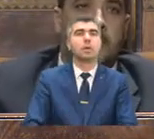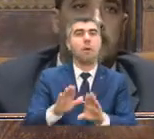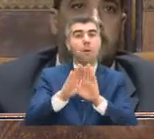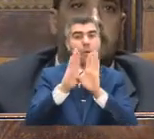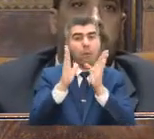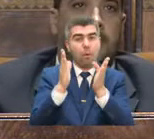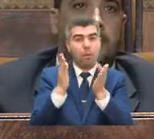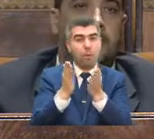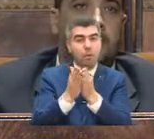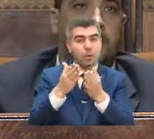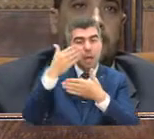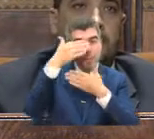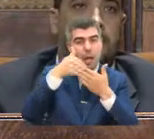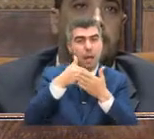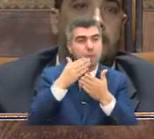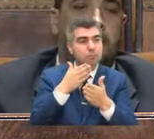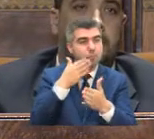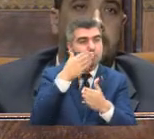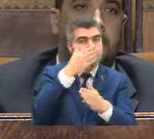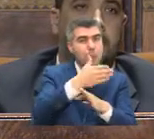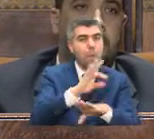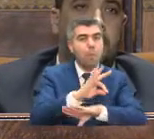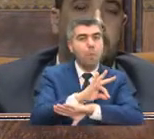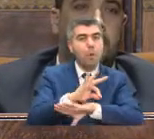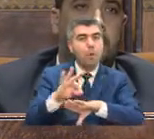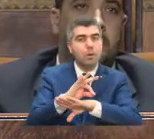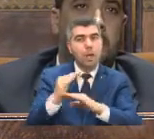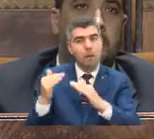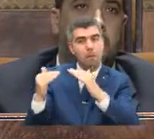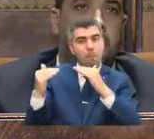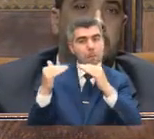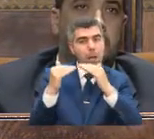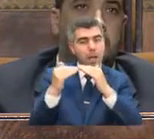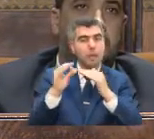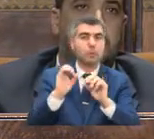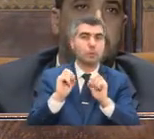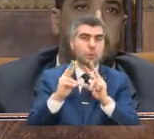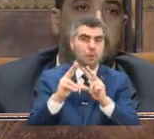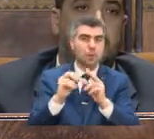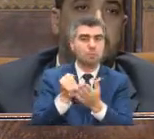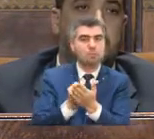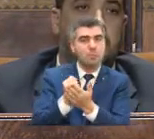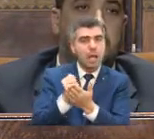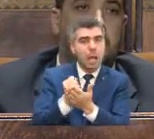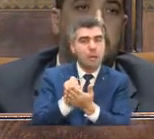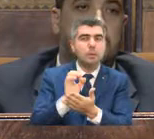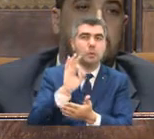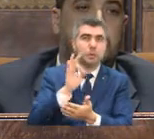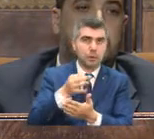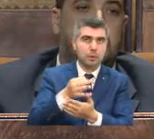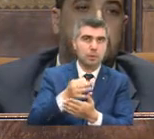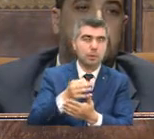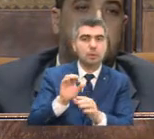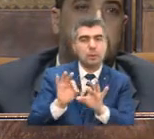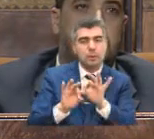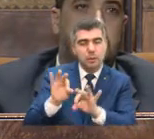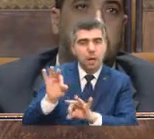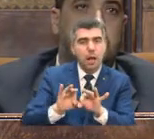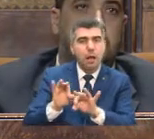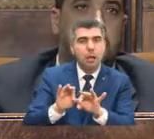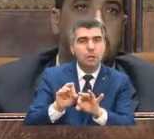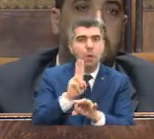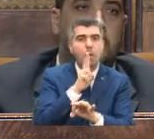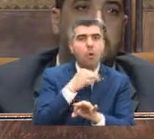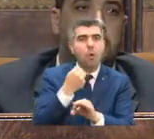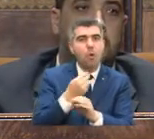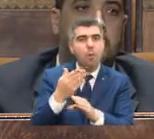المغاربة يولجوا للوظائف على وجه المساواة من خلال المباراة، هذا معطى أساسي، واللي أجرأته الحكومة السابقة